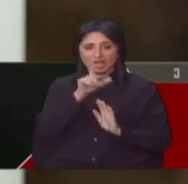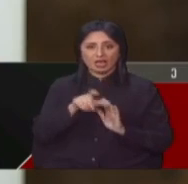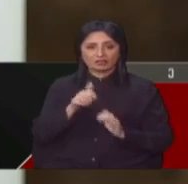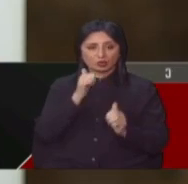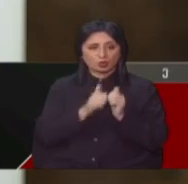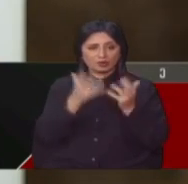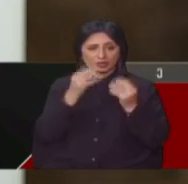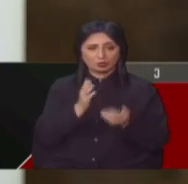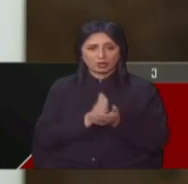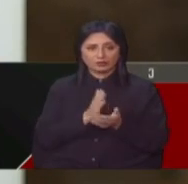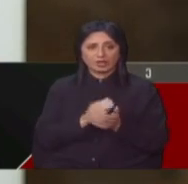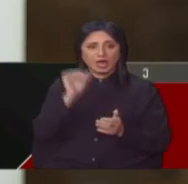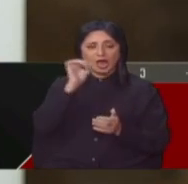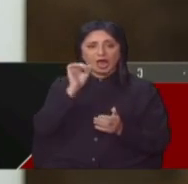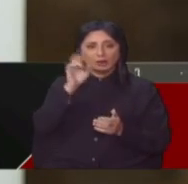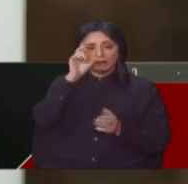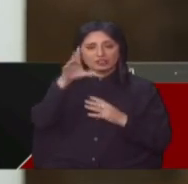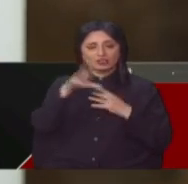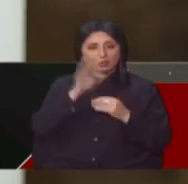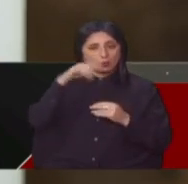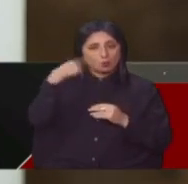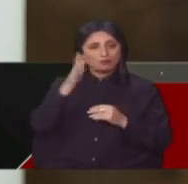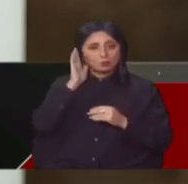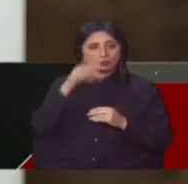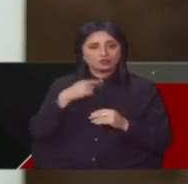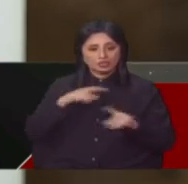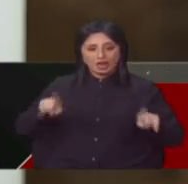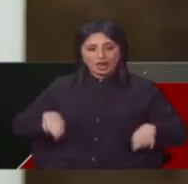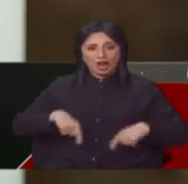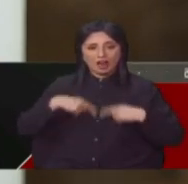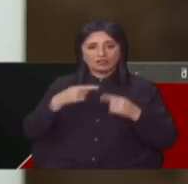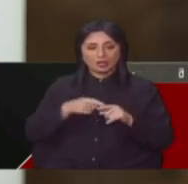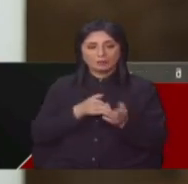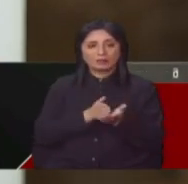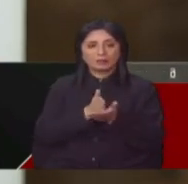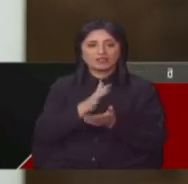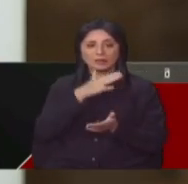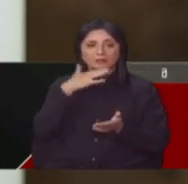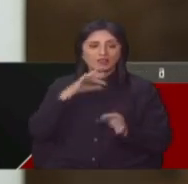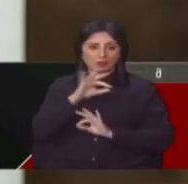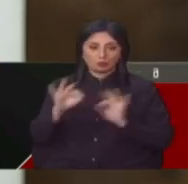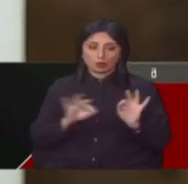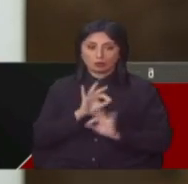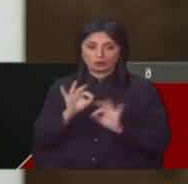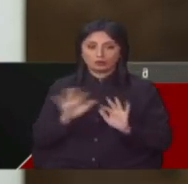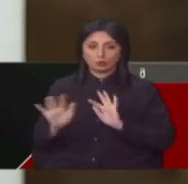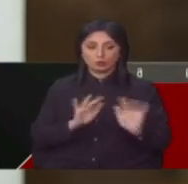ადამიანებს ყოველდღიურად Abhazeti Savropastan etat momoshi uapirebt chven namakhorselot amimartulebit mravali proekti da khonis zieba